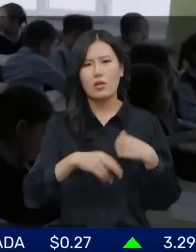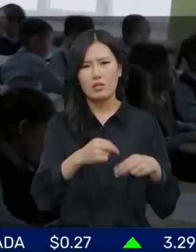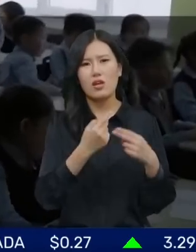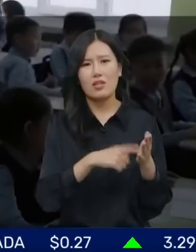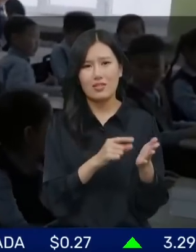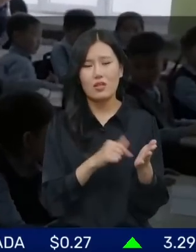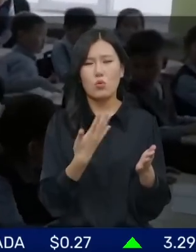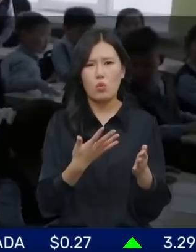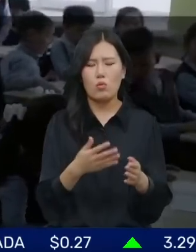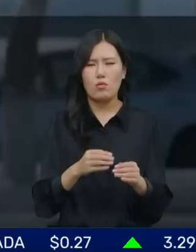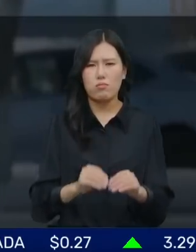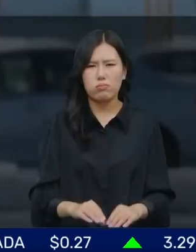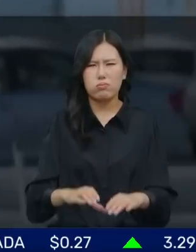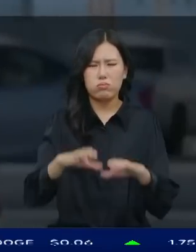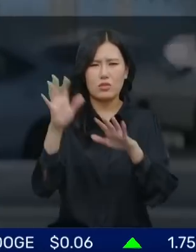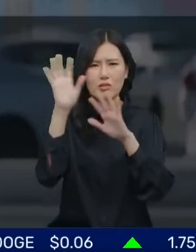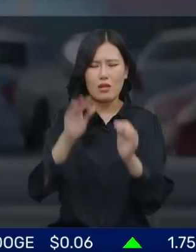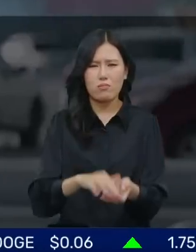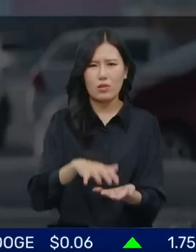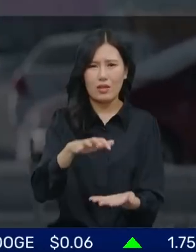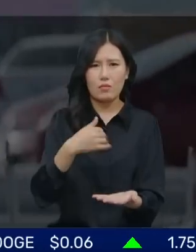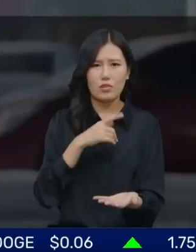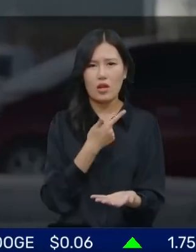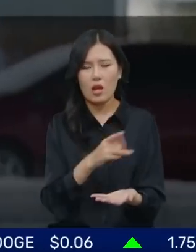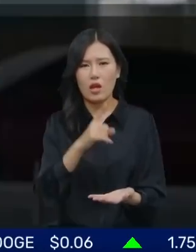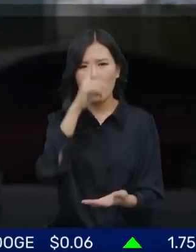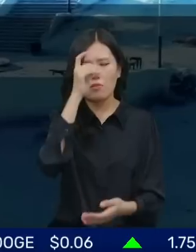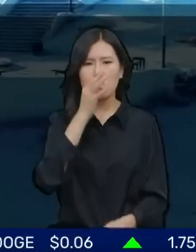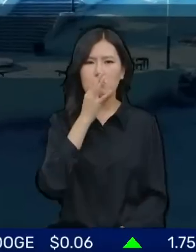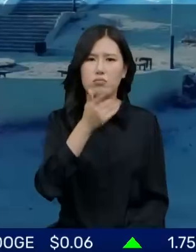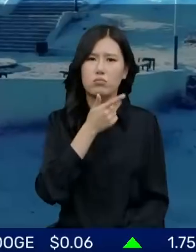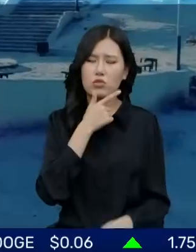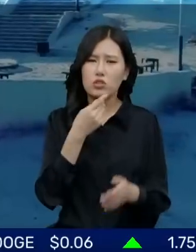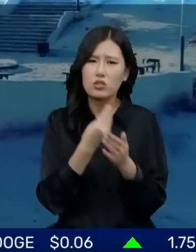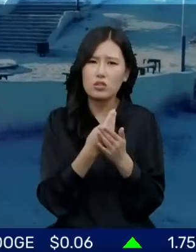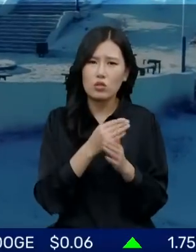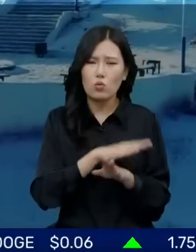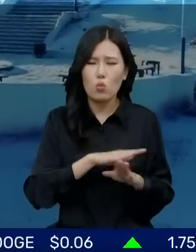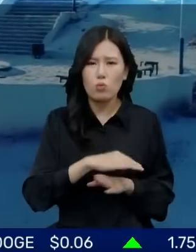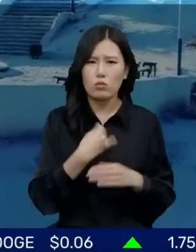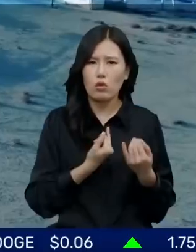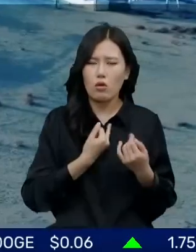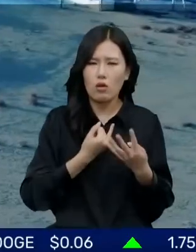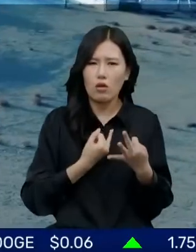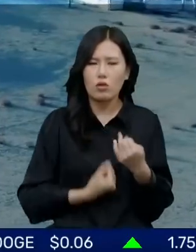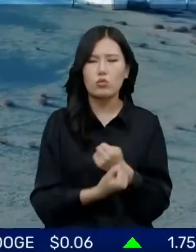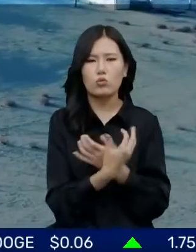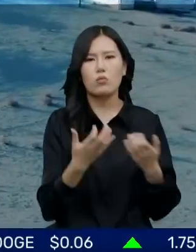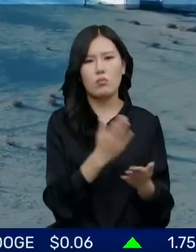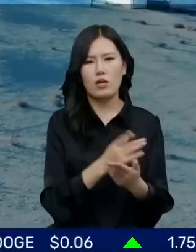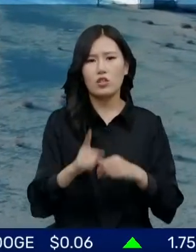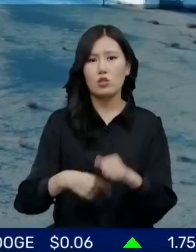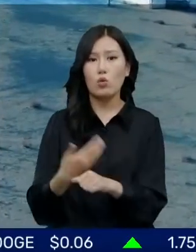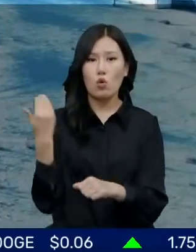цасанд боогдсноос болоод эмнэлэгт очиж чадахгүй л хүрдэг. Энэ мэд хүүхдэд олон талаар нөлөөлөх эрсдэлтэй. Өнгөрсөн жил нэгдсэн